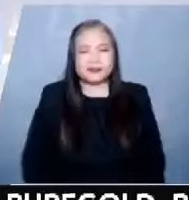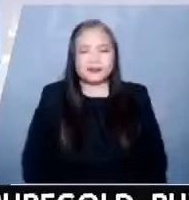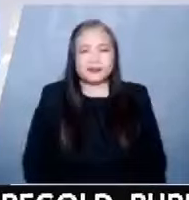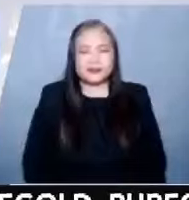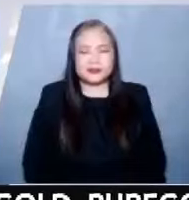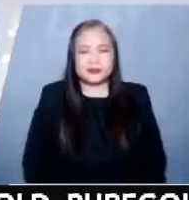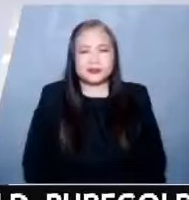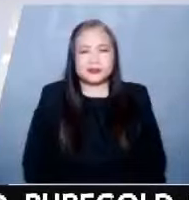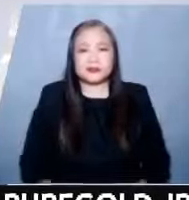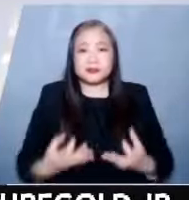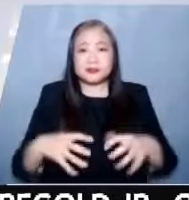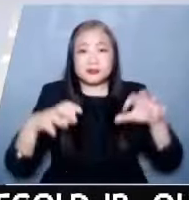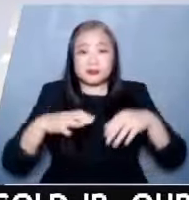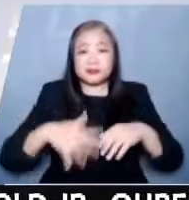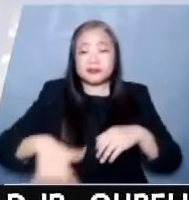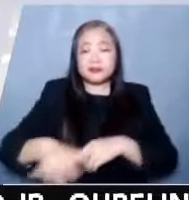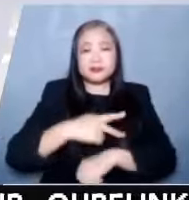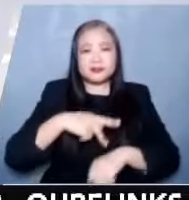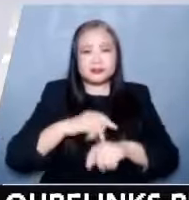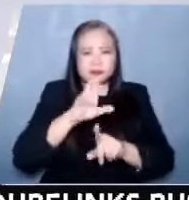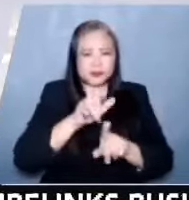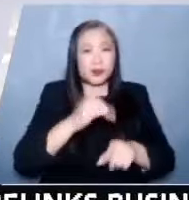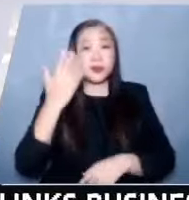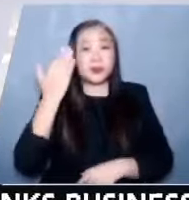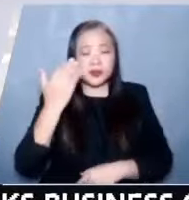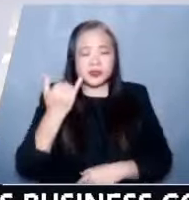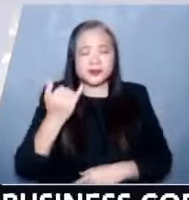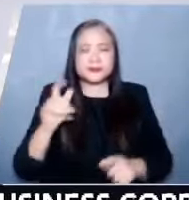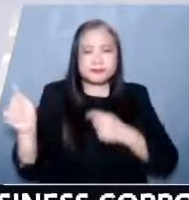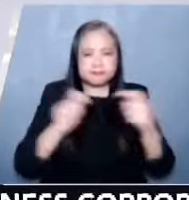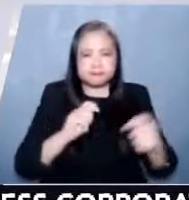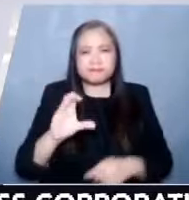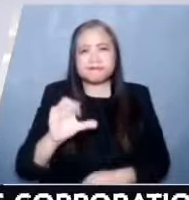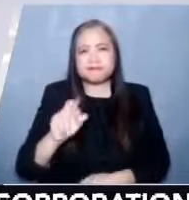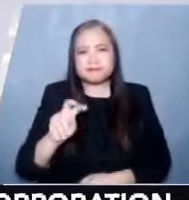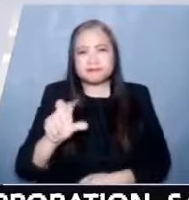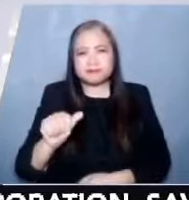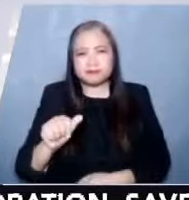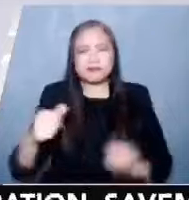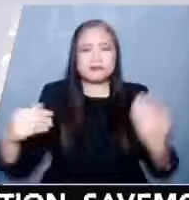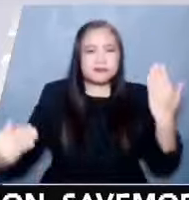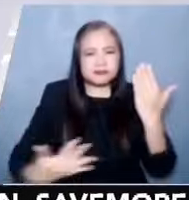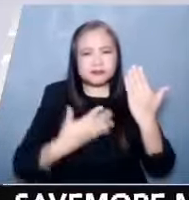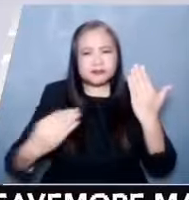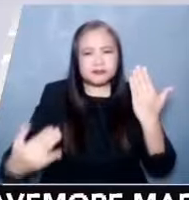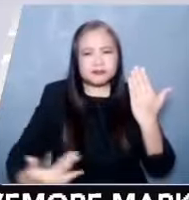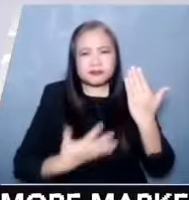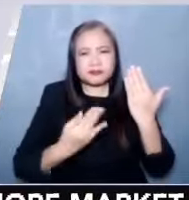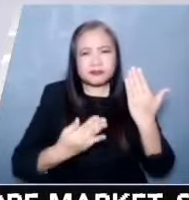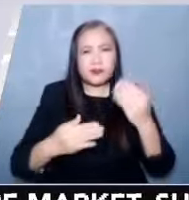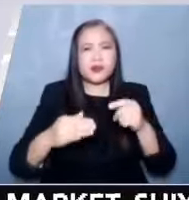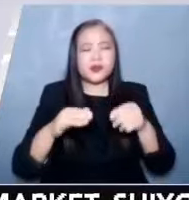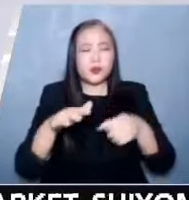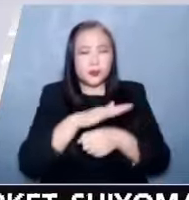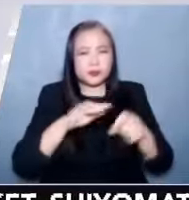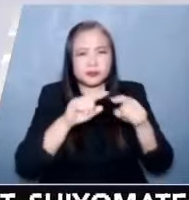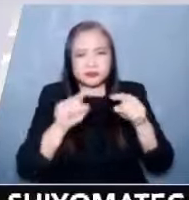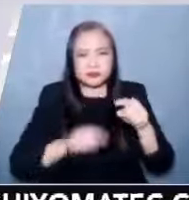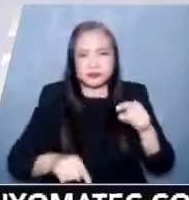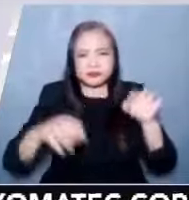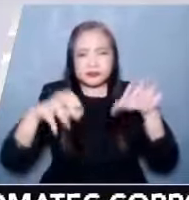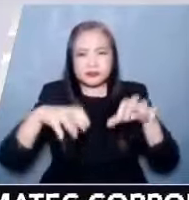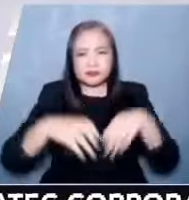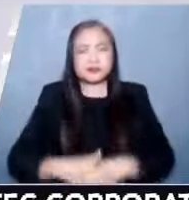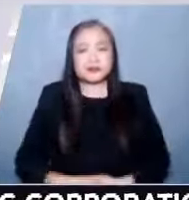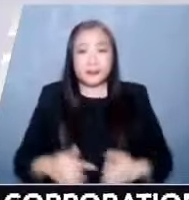buong bansa ngayong Hulyo ay bunsod ng Super Typhoon Karina, Haing Habagat at mga local thunderstorm. Ngayong araw mga kapuso, walang namamatang